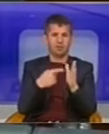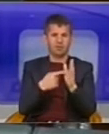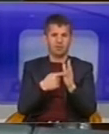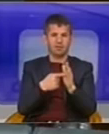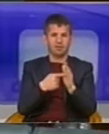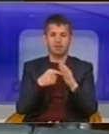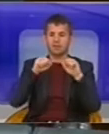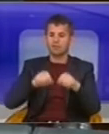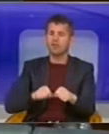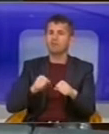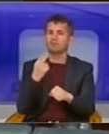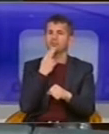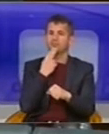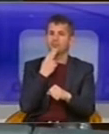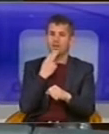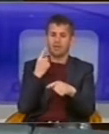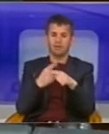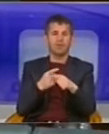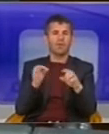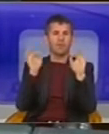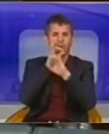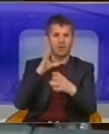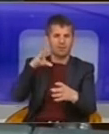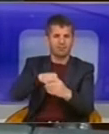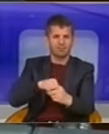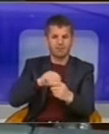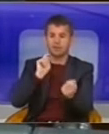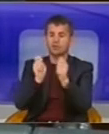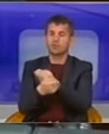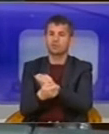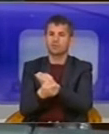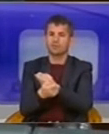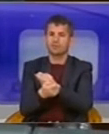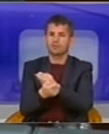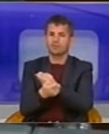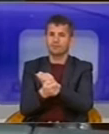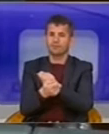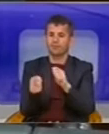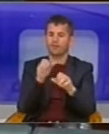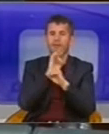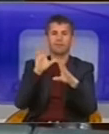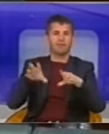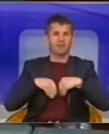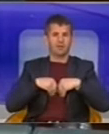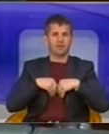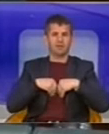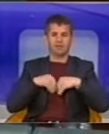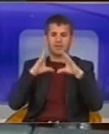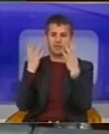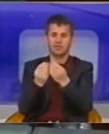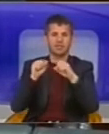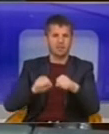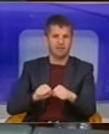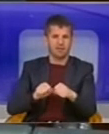qeveria as nuk synon, as nuk angazhohet me ndryshu këtë gjendje të papranueshme për çdo qeveri